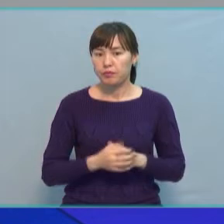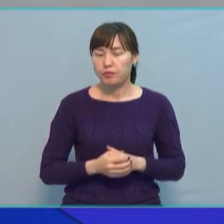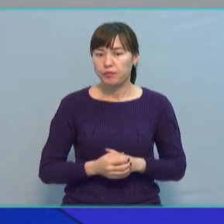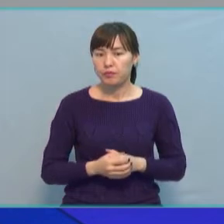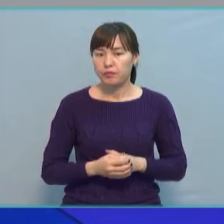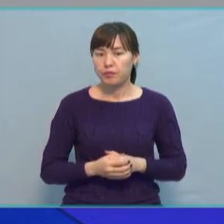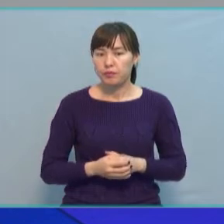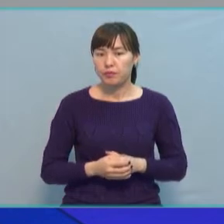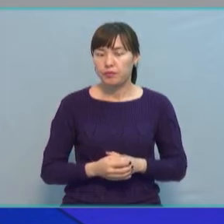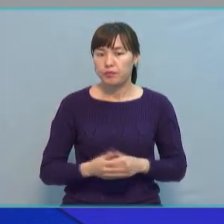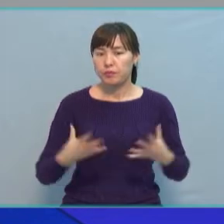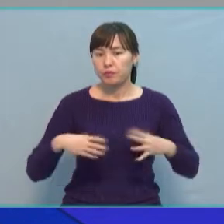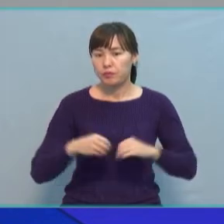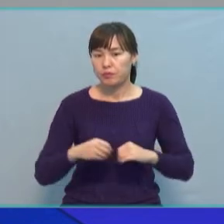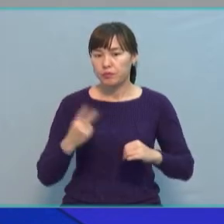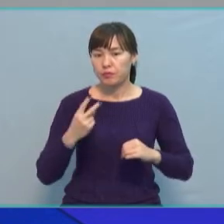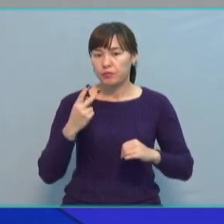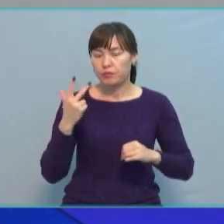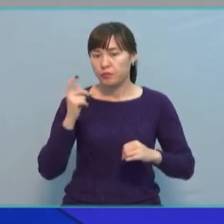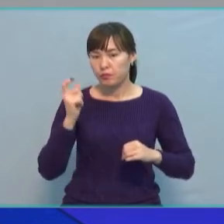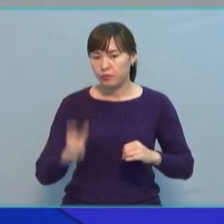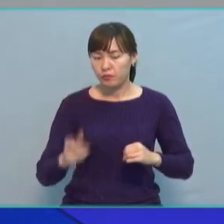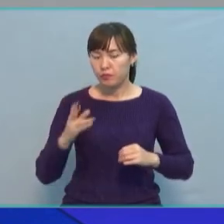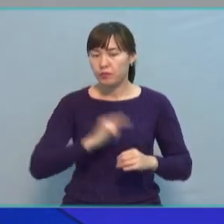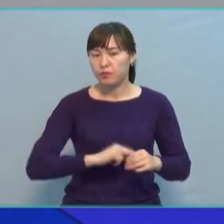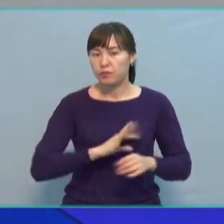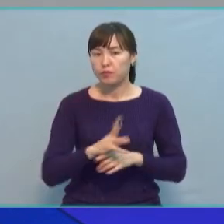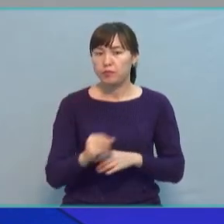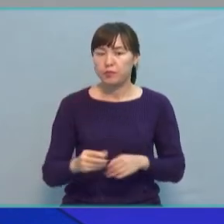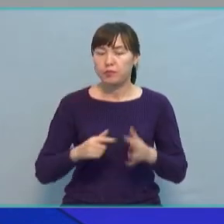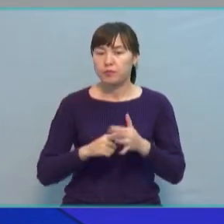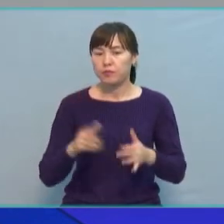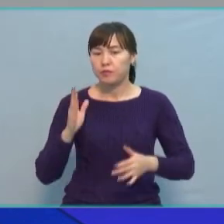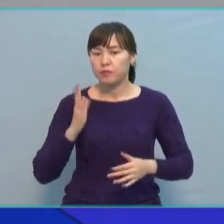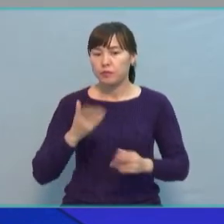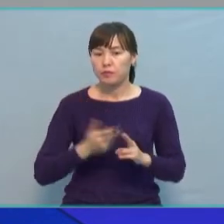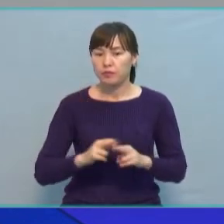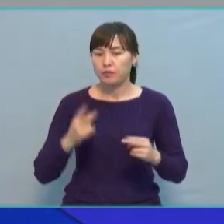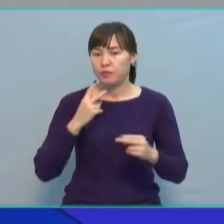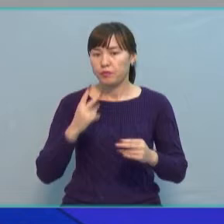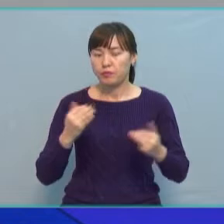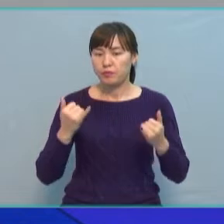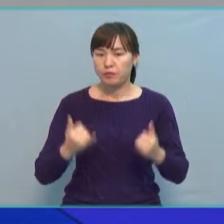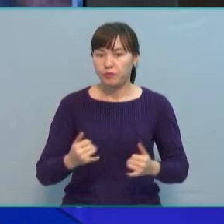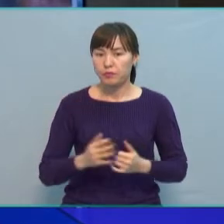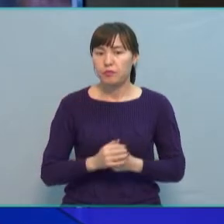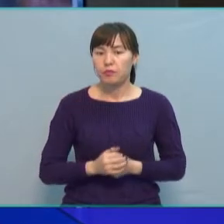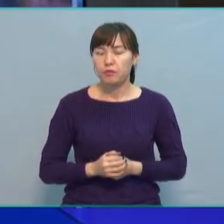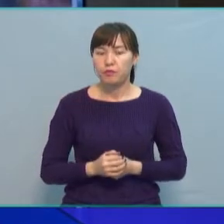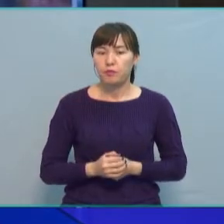өзі алынды, ал отбасының өзі 2-3 адам болып осыны жұмыспен қамтуды талап ететін болатын болса, бұл көрсеткіш әрине одан да үлкен